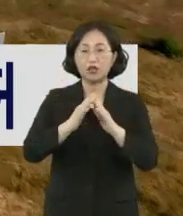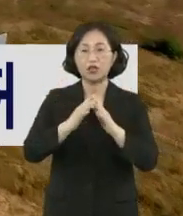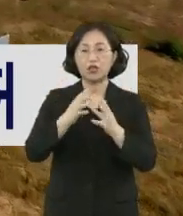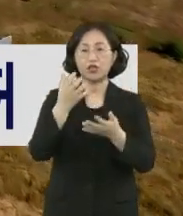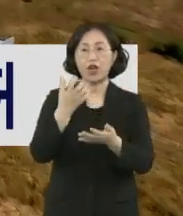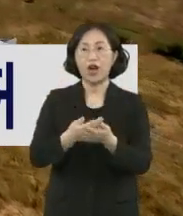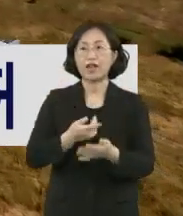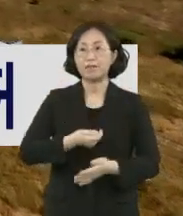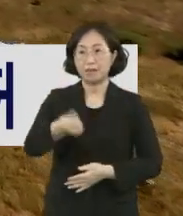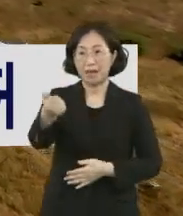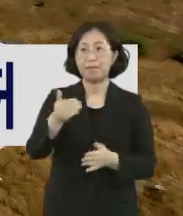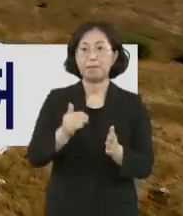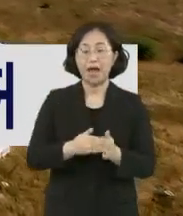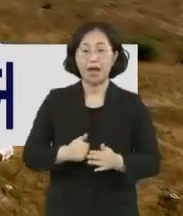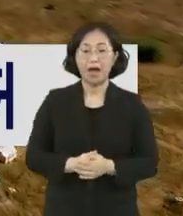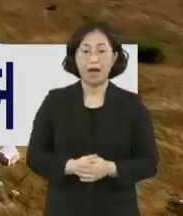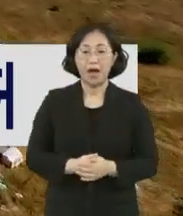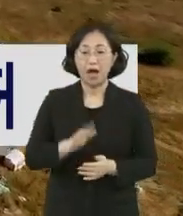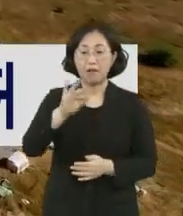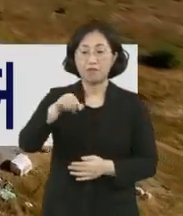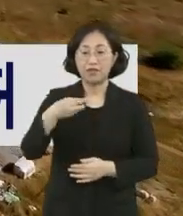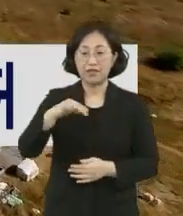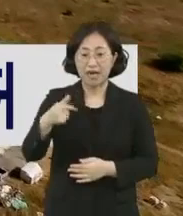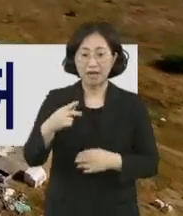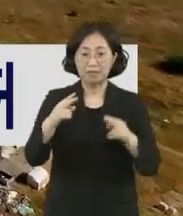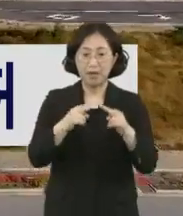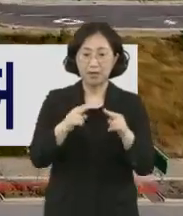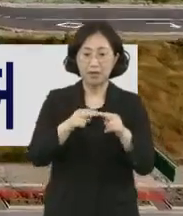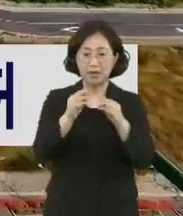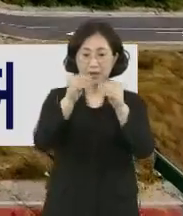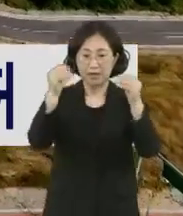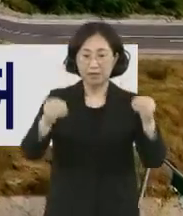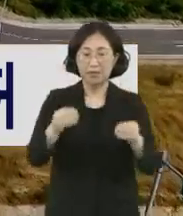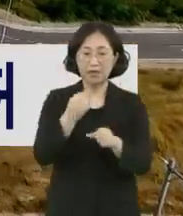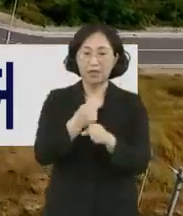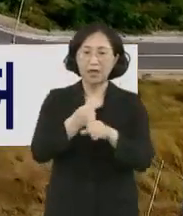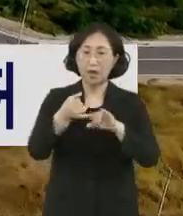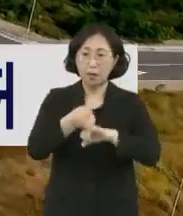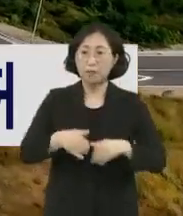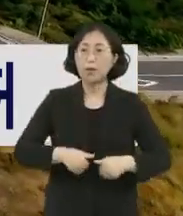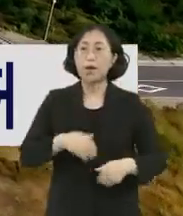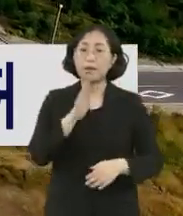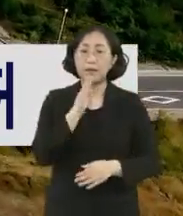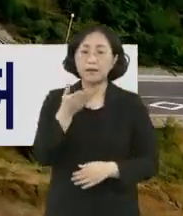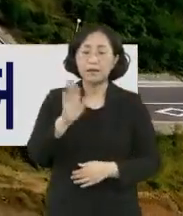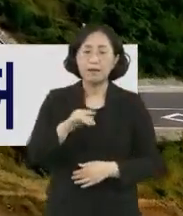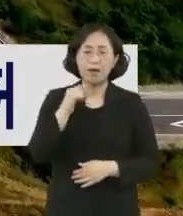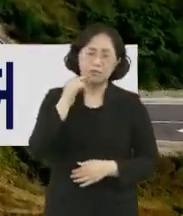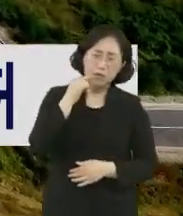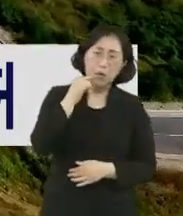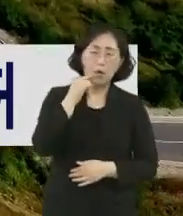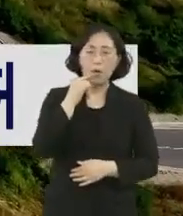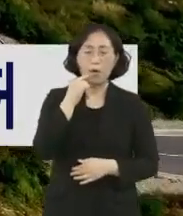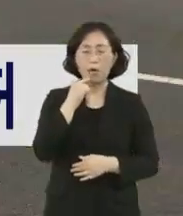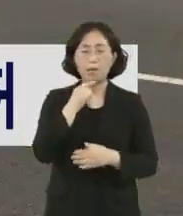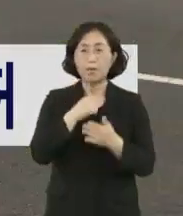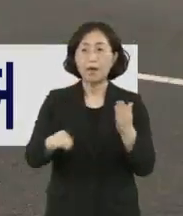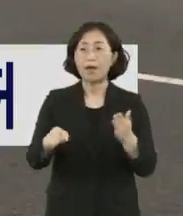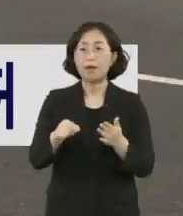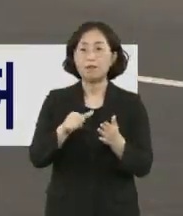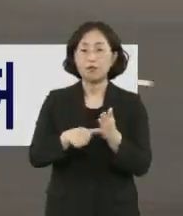신청을 불허했습니다. 불산은 반도체와 디스플레이 생산에 필요하지만 유해화학물질로 분류된